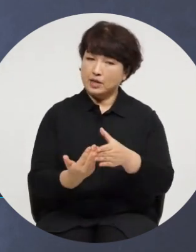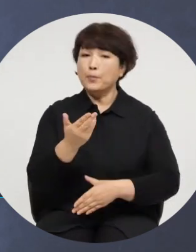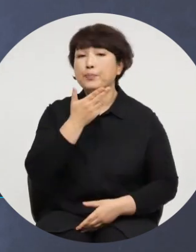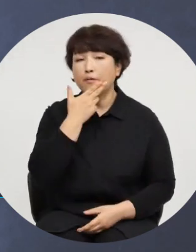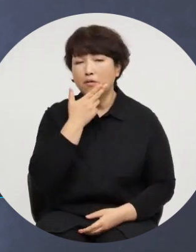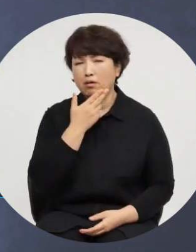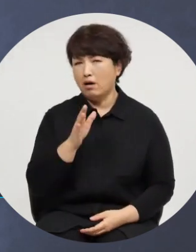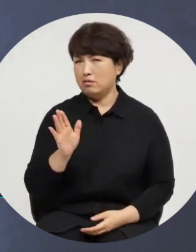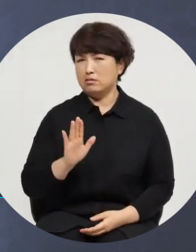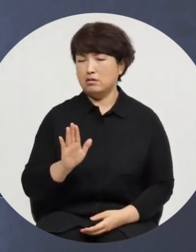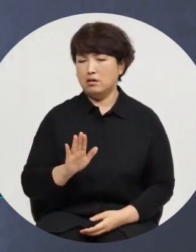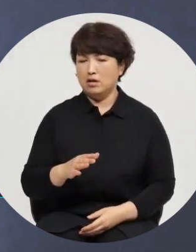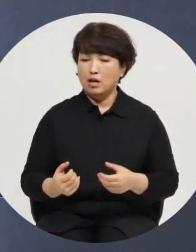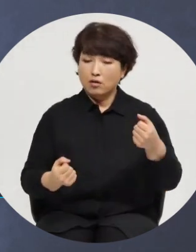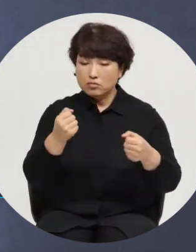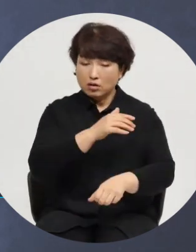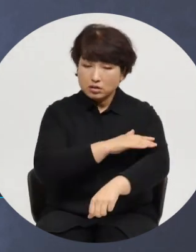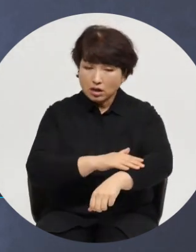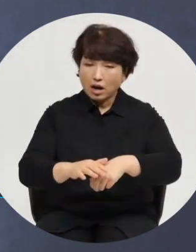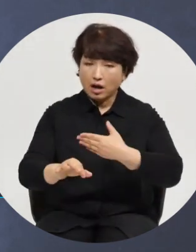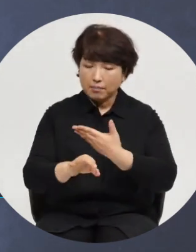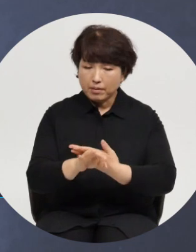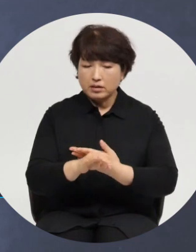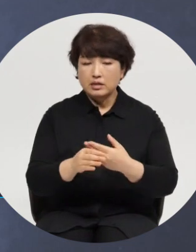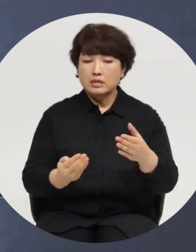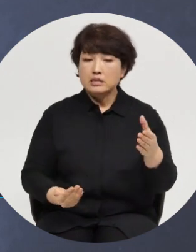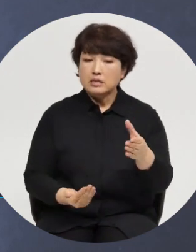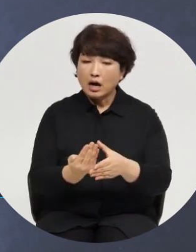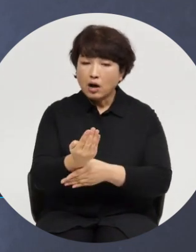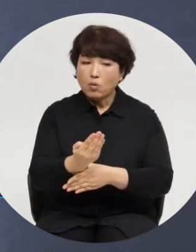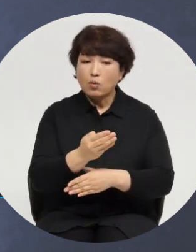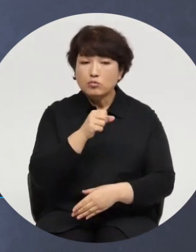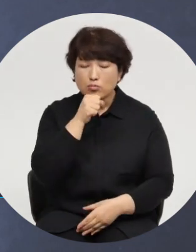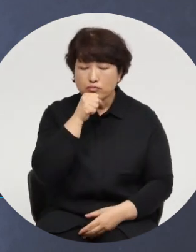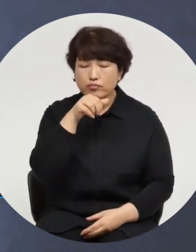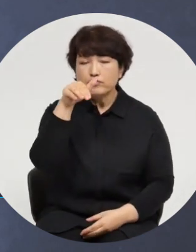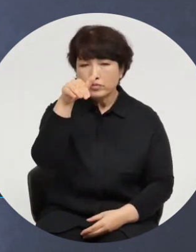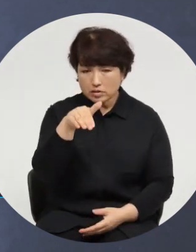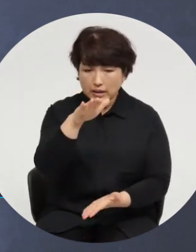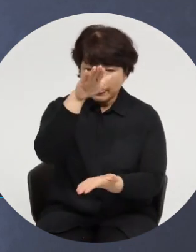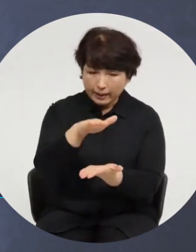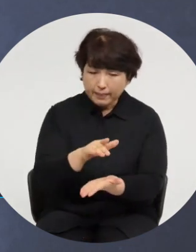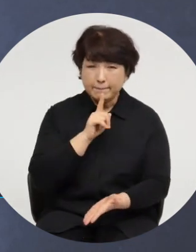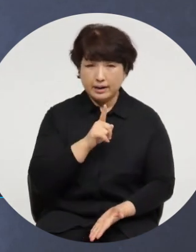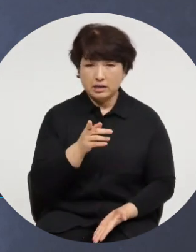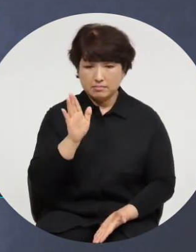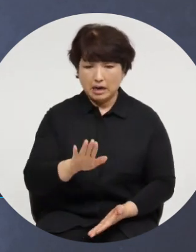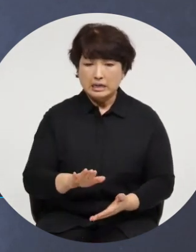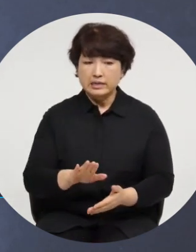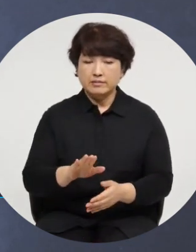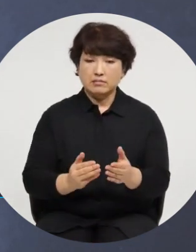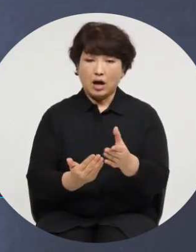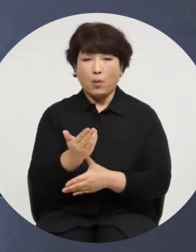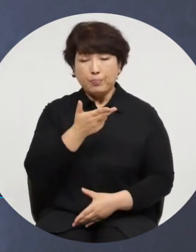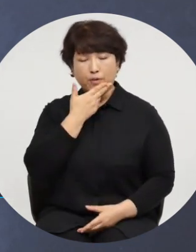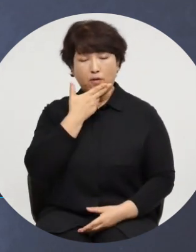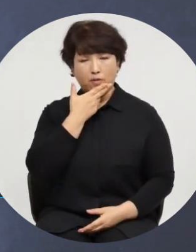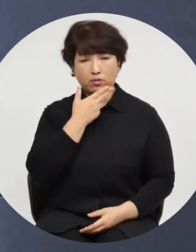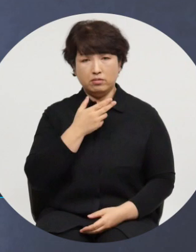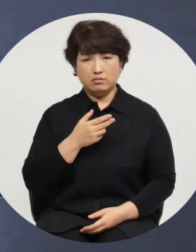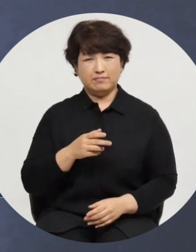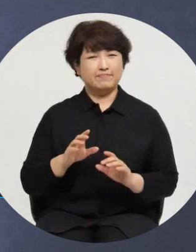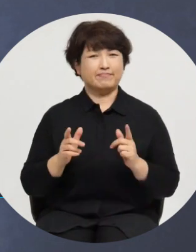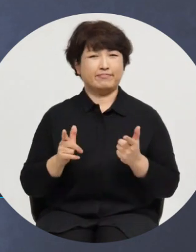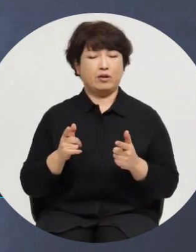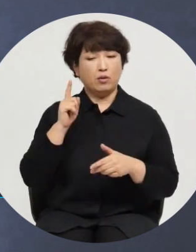잘하면 사관 한다 이런 생각하면 안되요 내가 운전을 잘하면 사고날 확률이 낮다 이렇게 말할 수 있지만